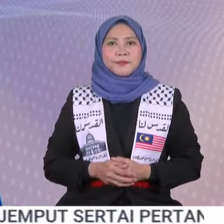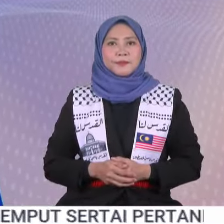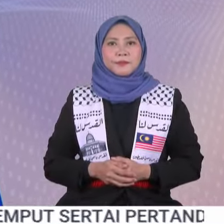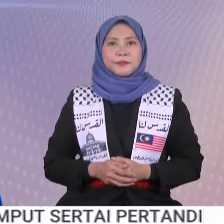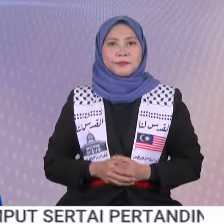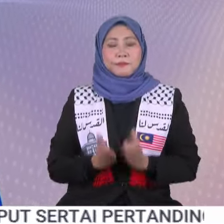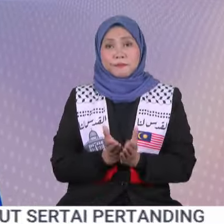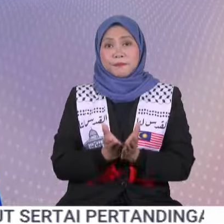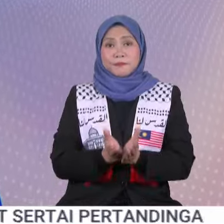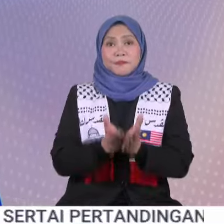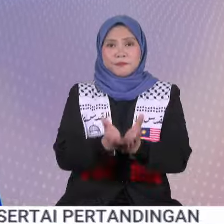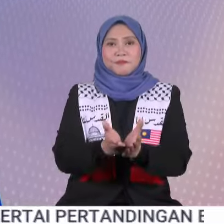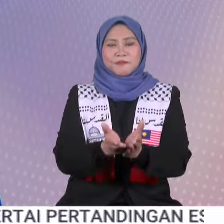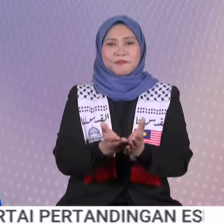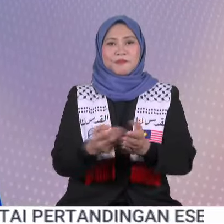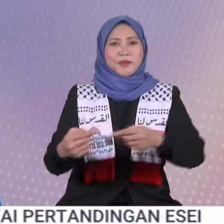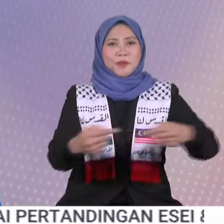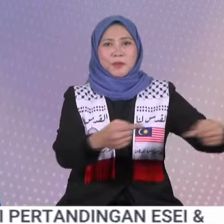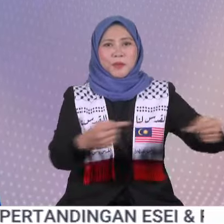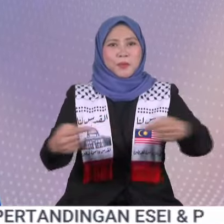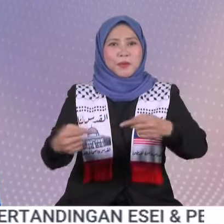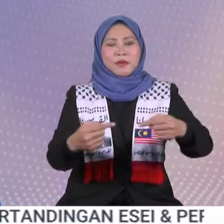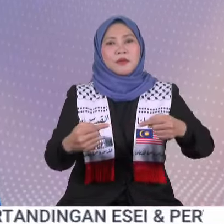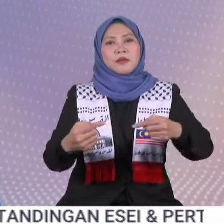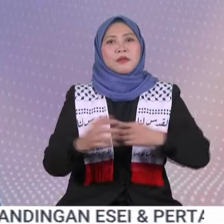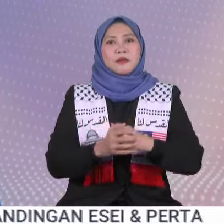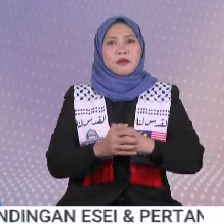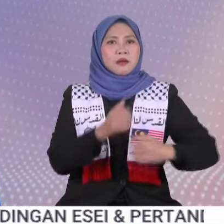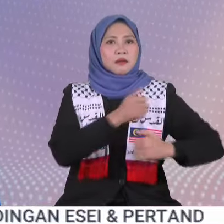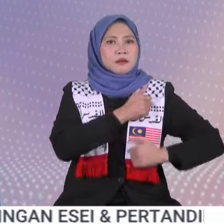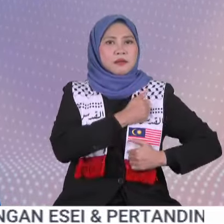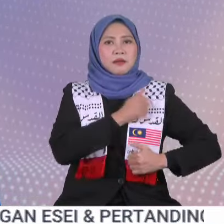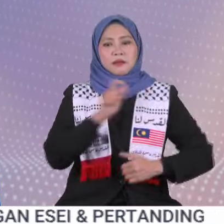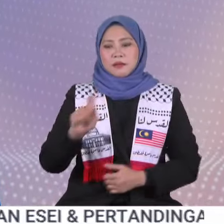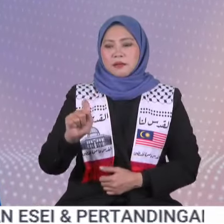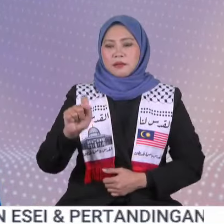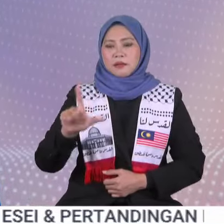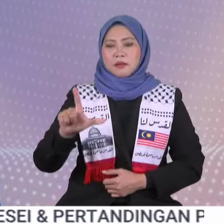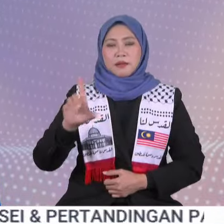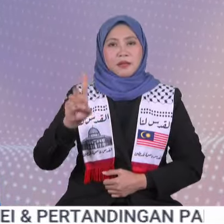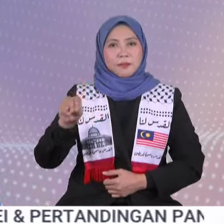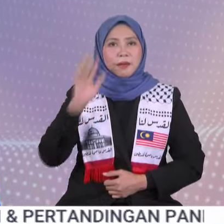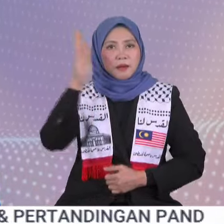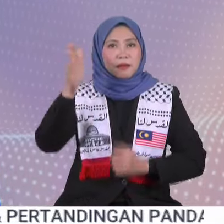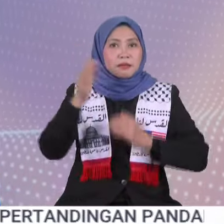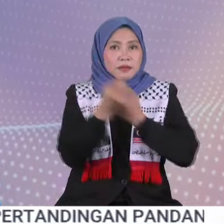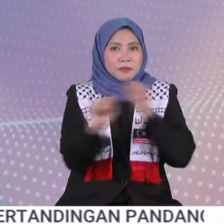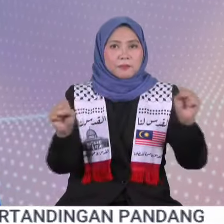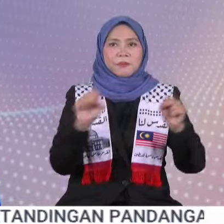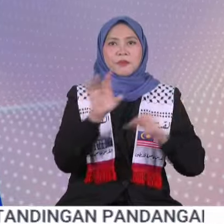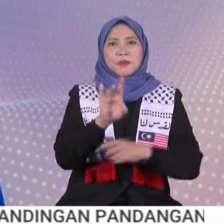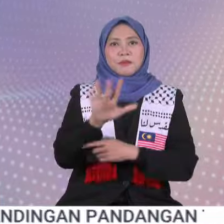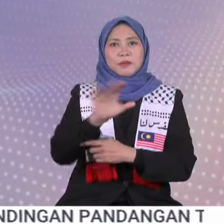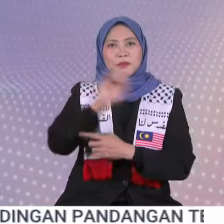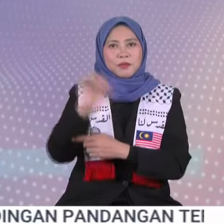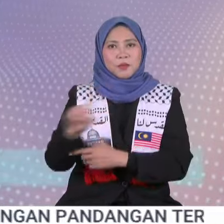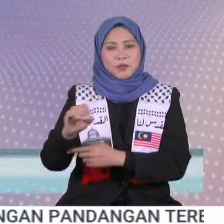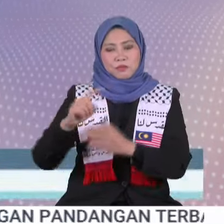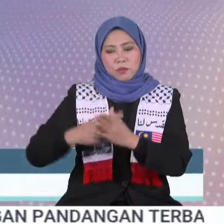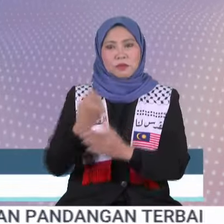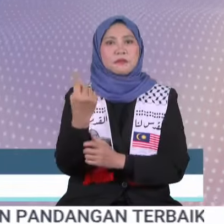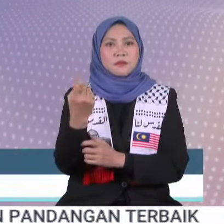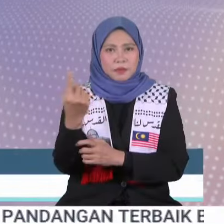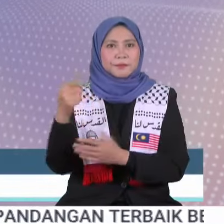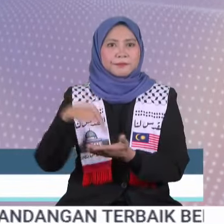sementara itu kapal tempuh pesisir lcs pertama tentera laut diraja Malaysia tldm dijangka siap 85% menjelang November